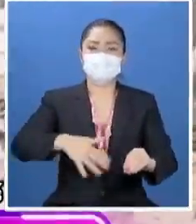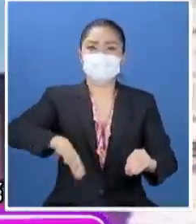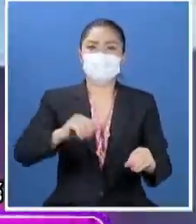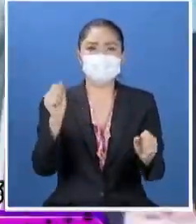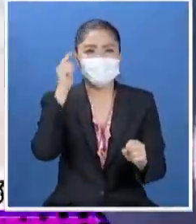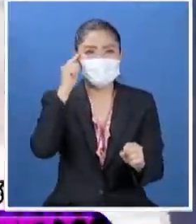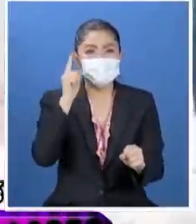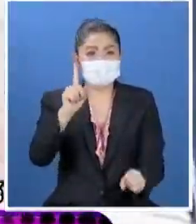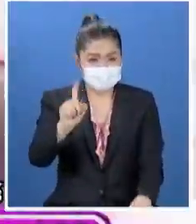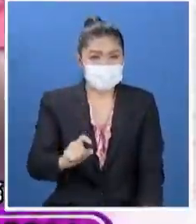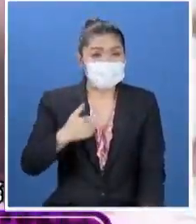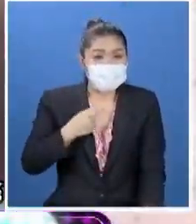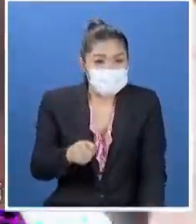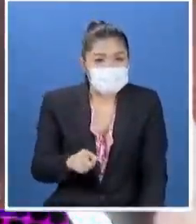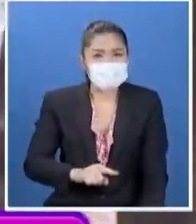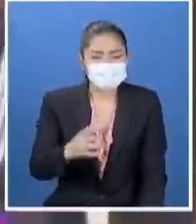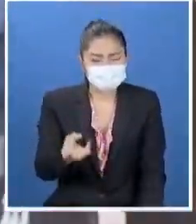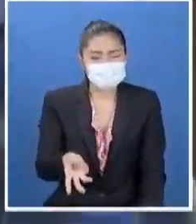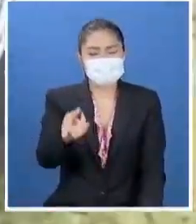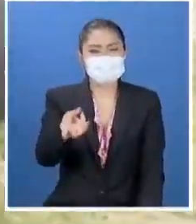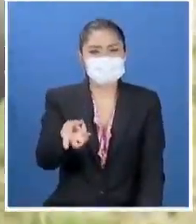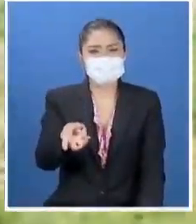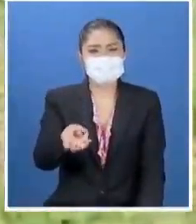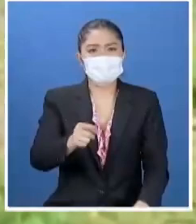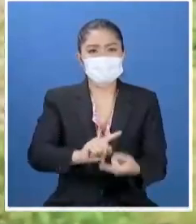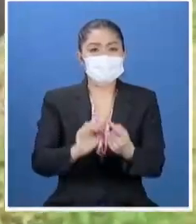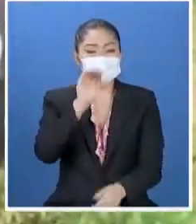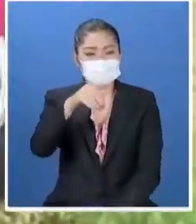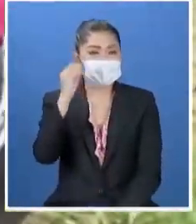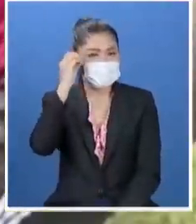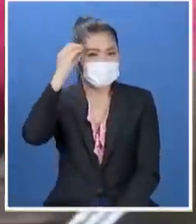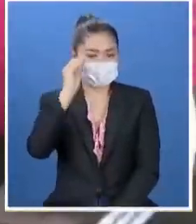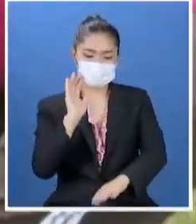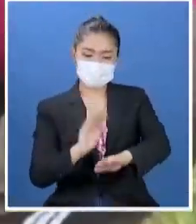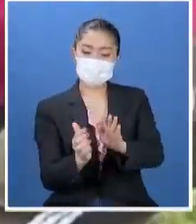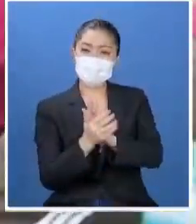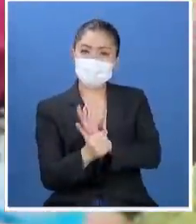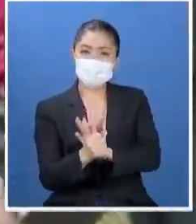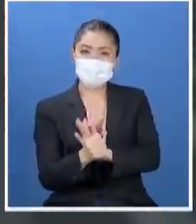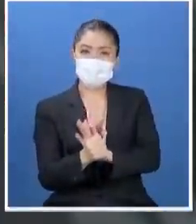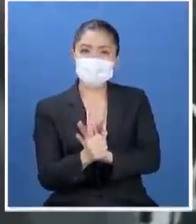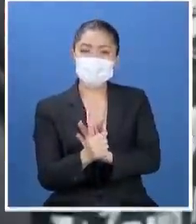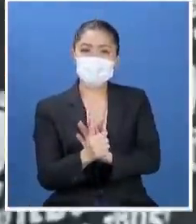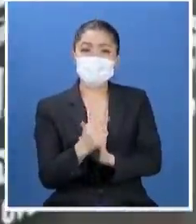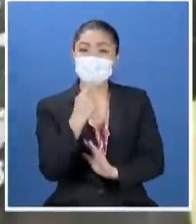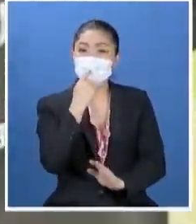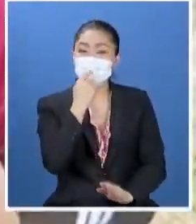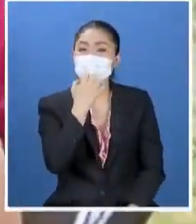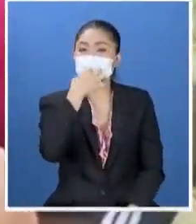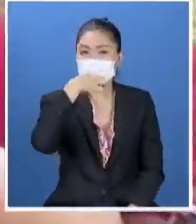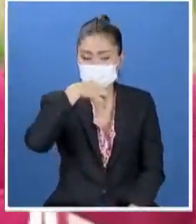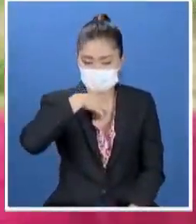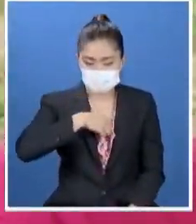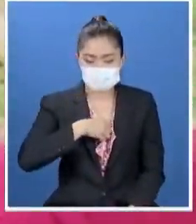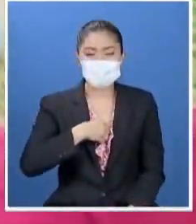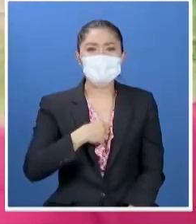คิดว่าอาจจะไม่รอดแต่สักพักค่ะเพื่อนควานช้างที่มีความรู้และมีความเชี่ยวชาญก็ใช้มือล้วงเข้าไปที่ปากของลูกช้างเ